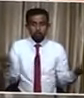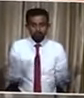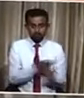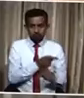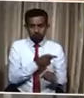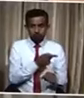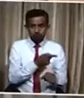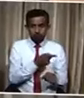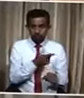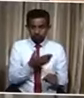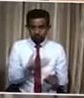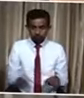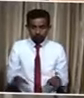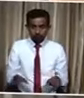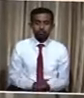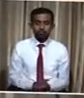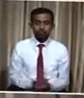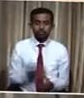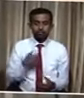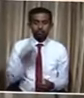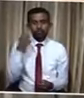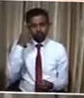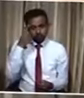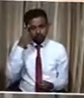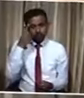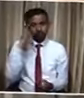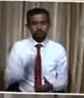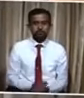நிலையிலே கொல்லப்பட்ட மக்களை